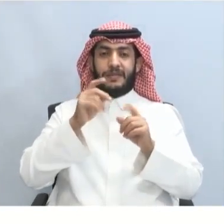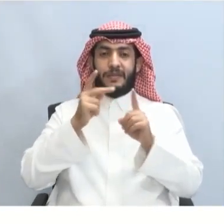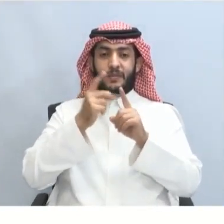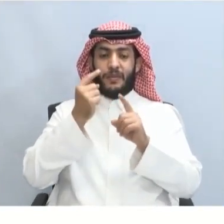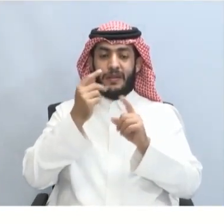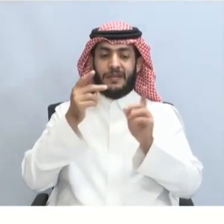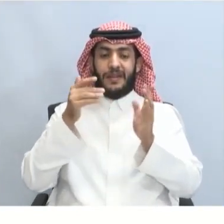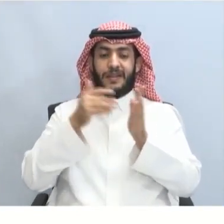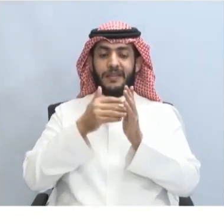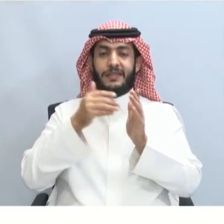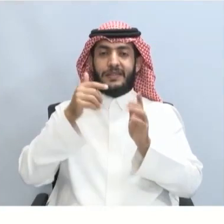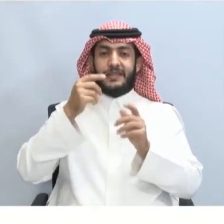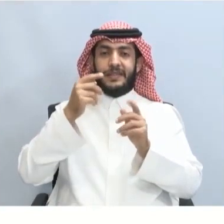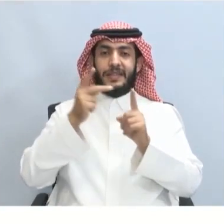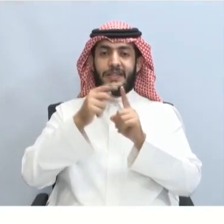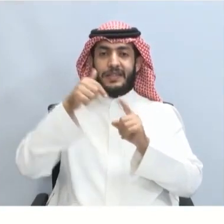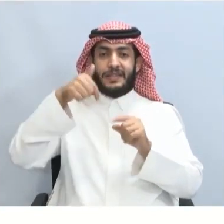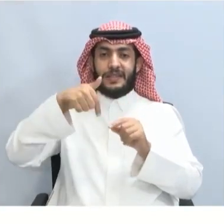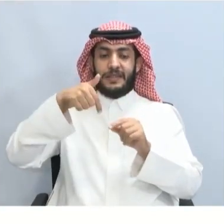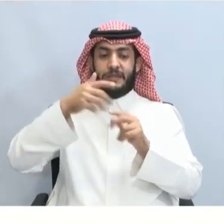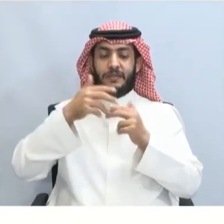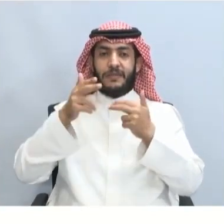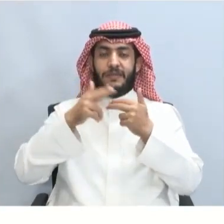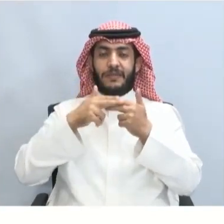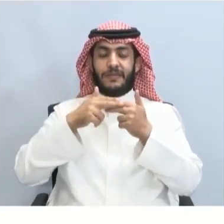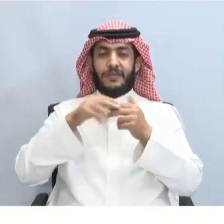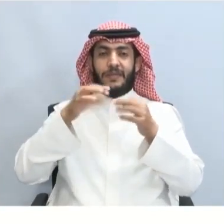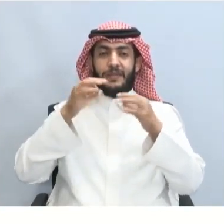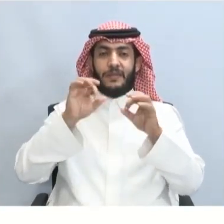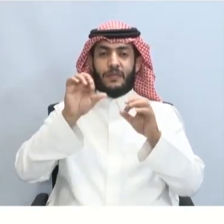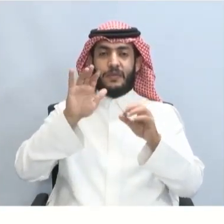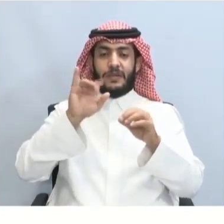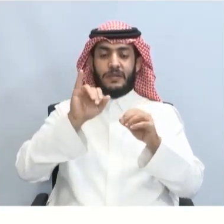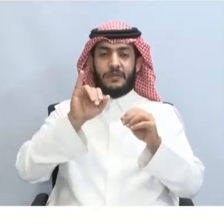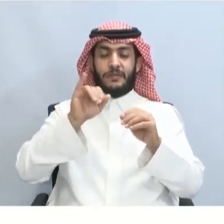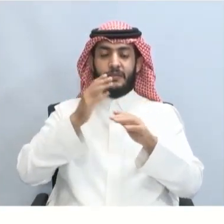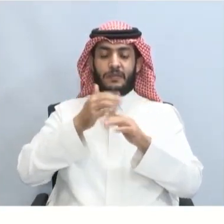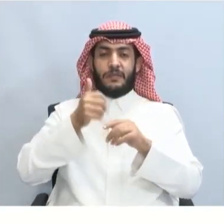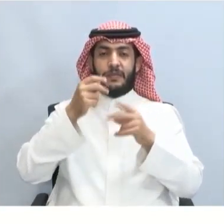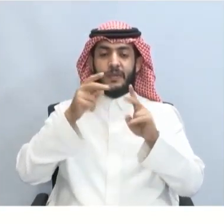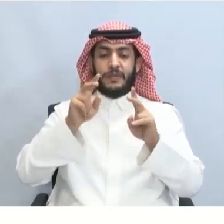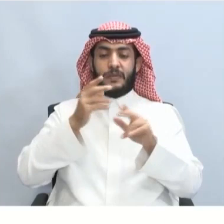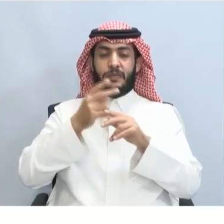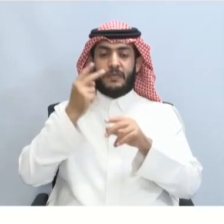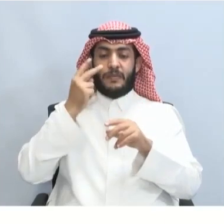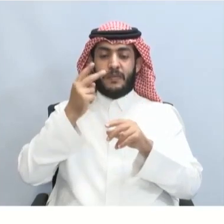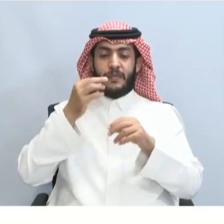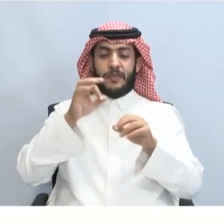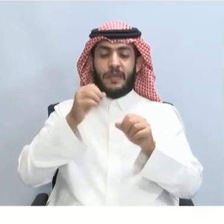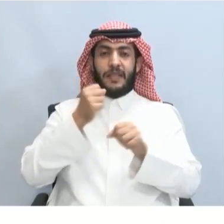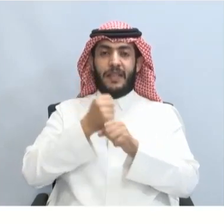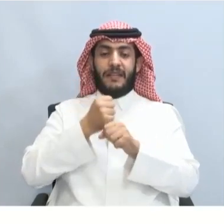اتش 6 مع اغلاق كل وسم نقوم بالتشغيل نلاحظ عندنا في